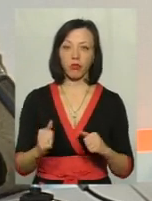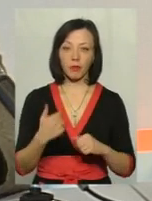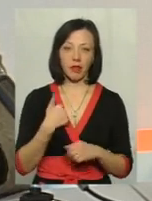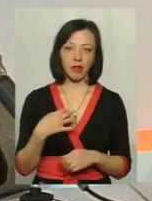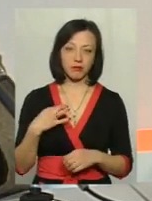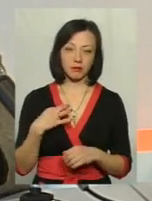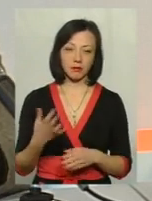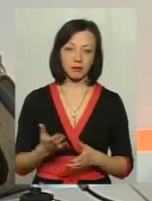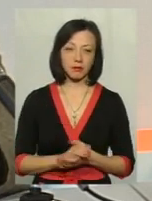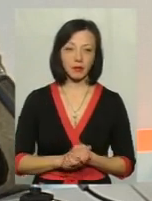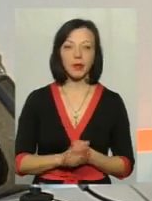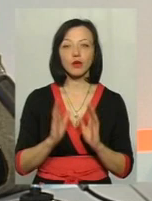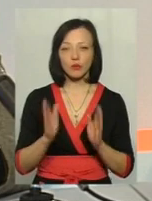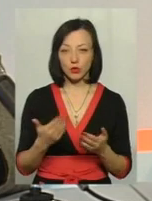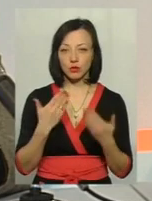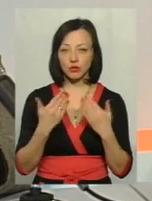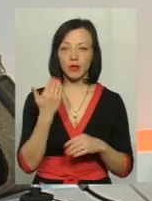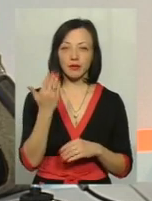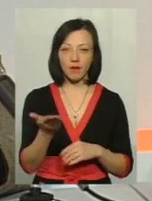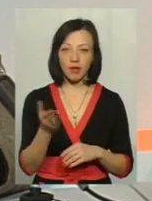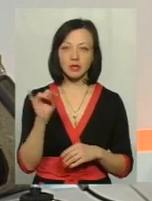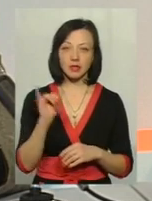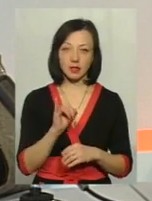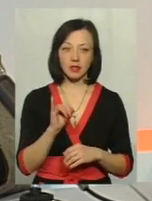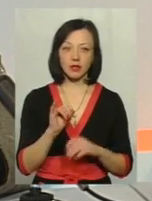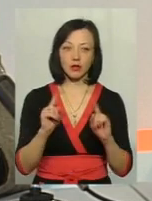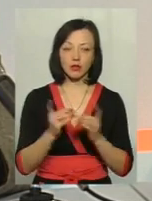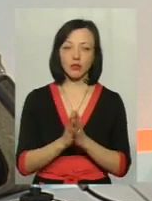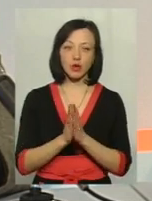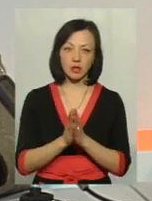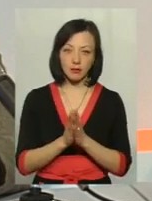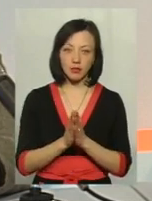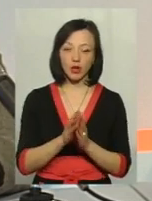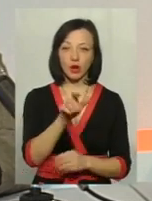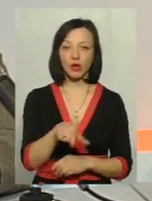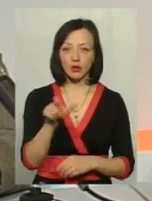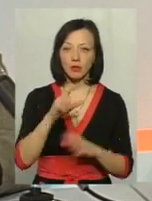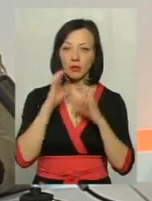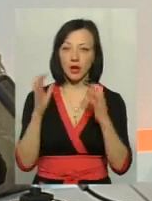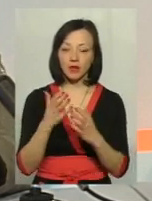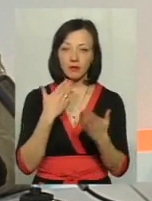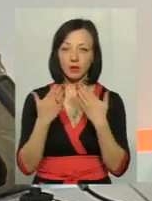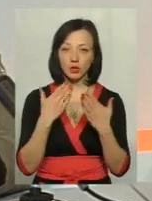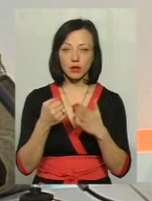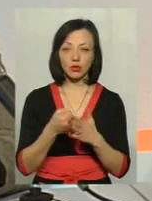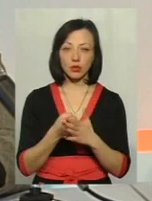це не буде стосуватись. Буде то стосуватися вас. І дуже просив би, щоб люди бережно відносилися в цілому до